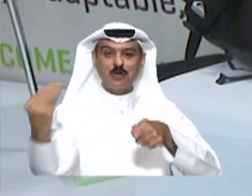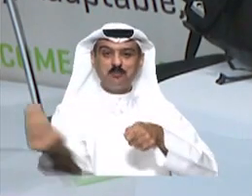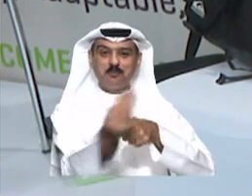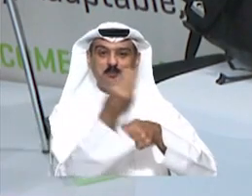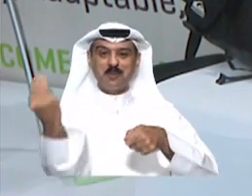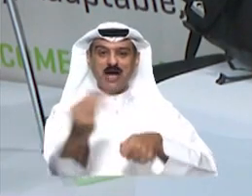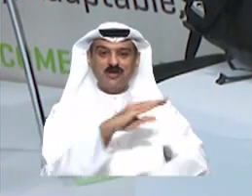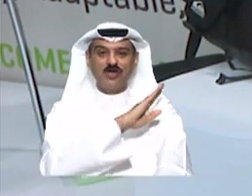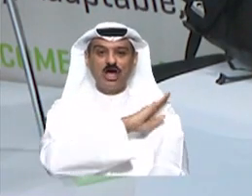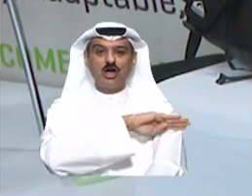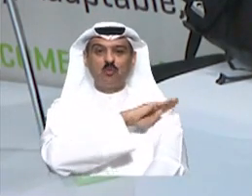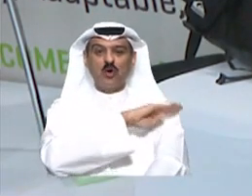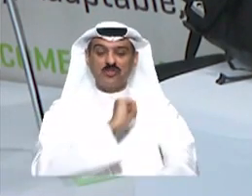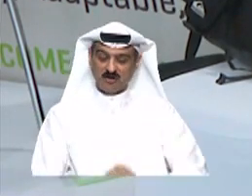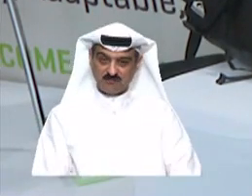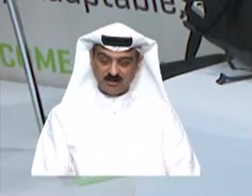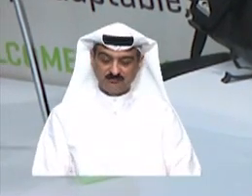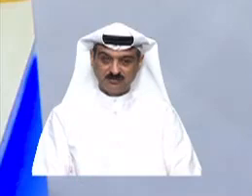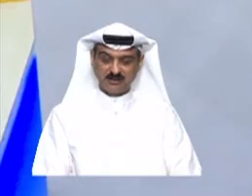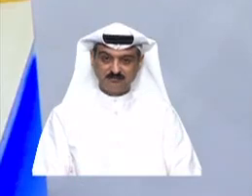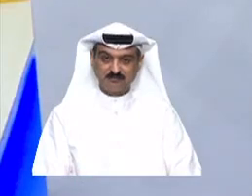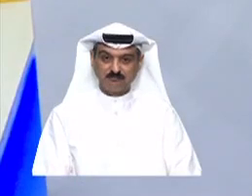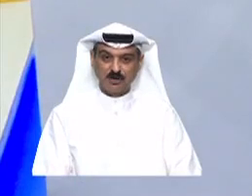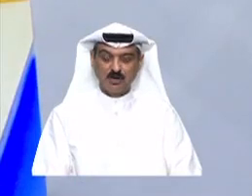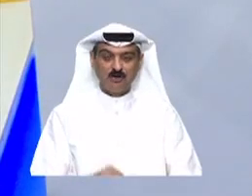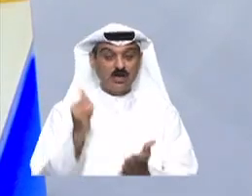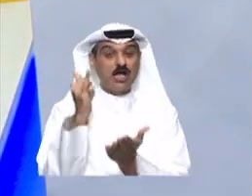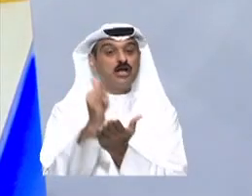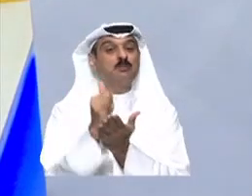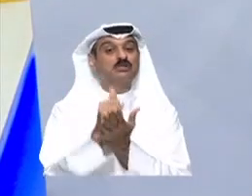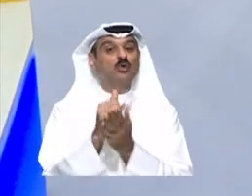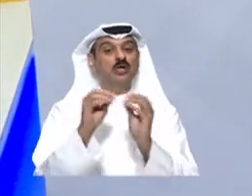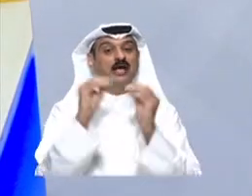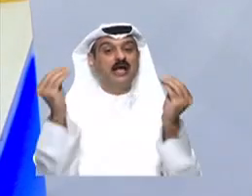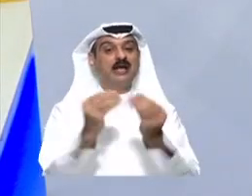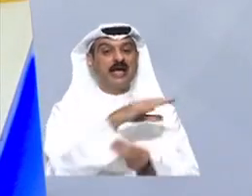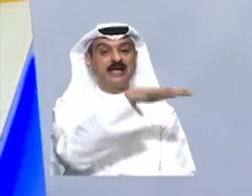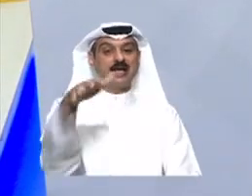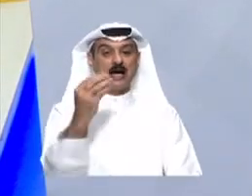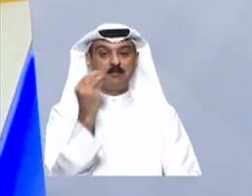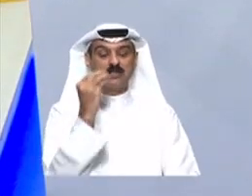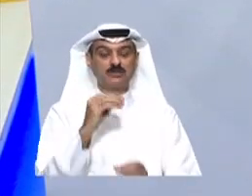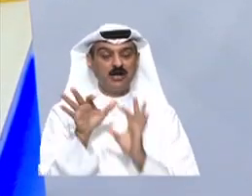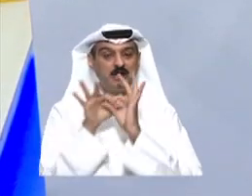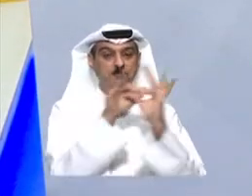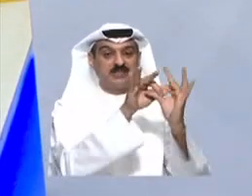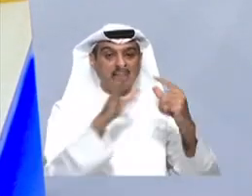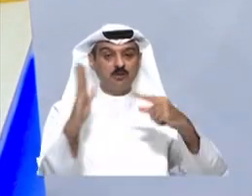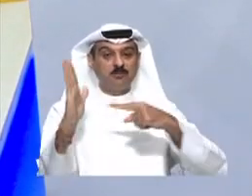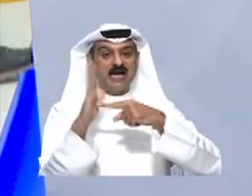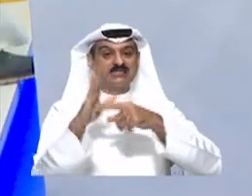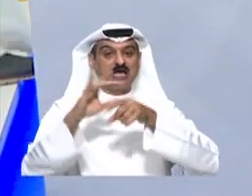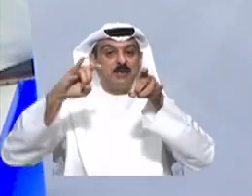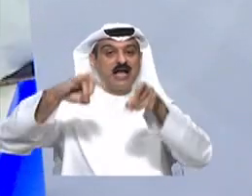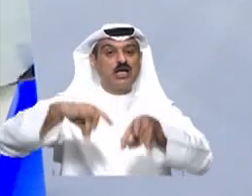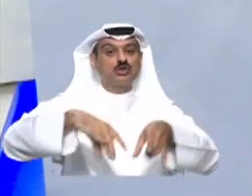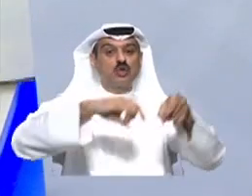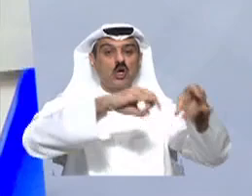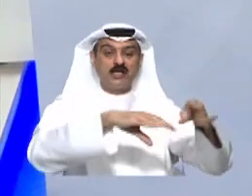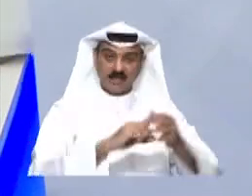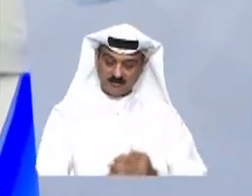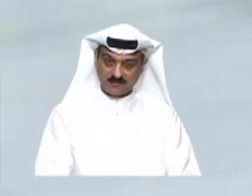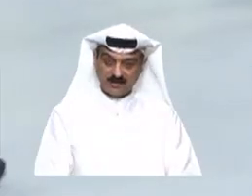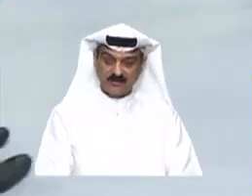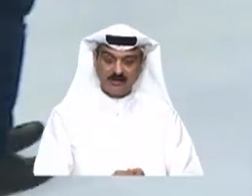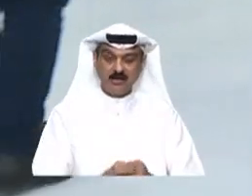الوظيفية الذي نظمته الهيئة العامة للشباب بالتعاون مع الجامعة الأسترالية على طريق